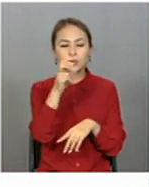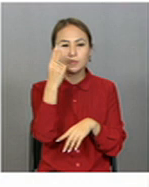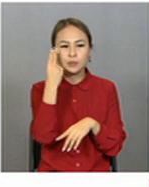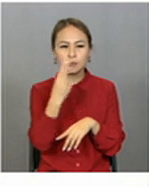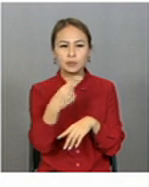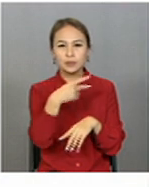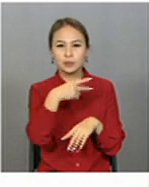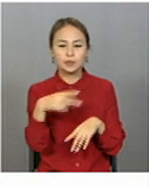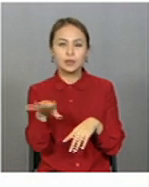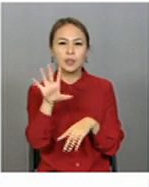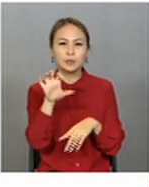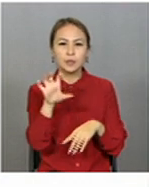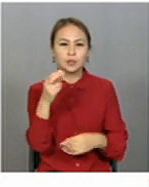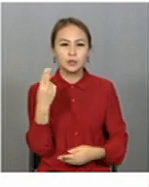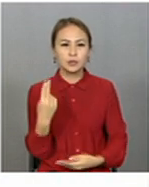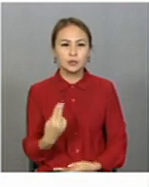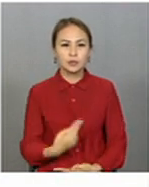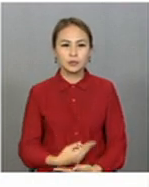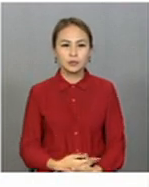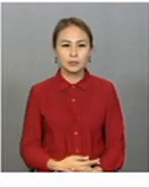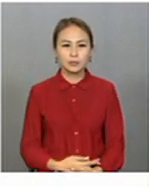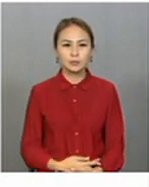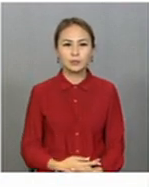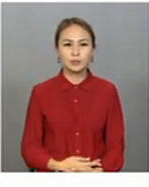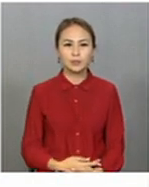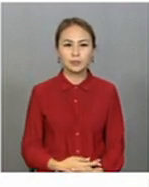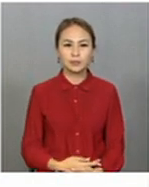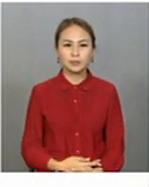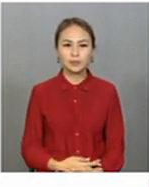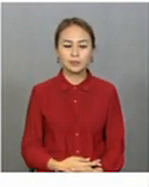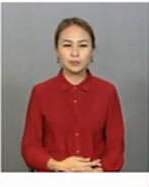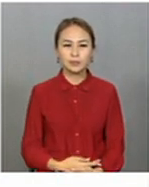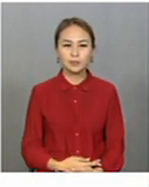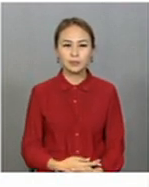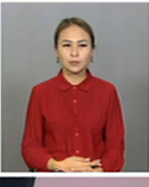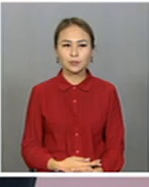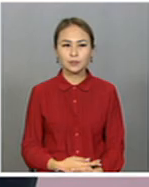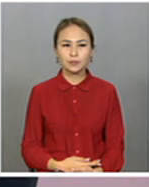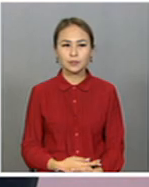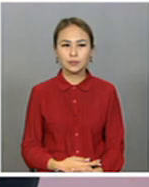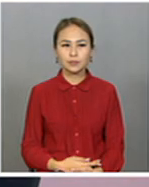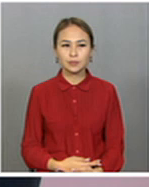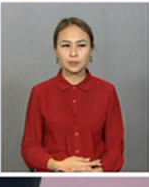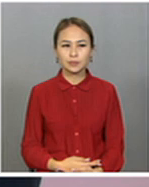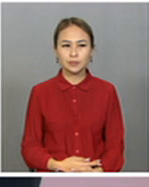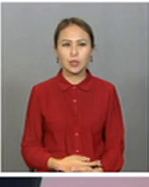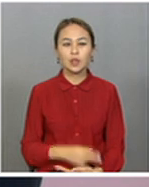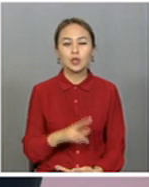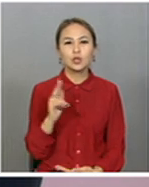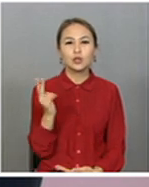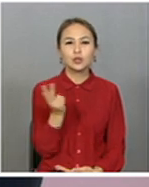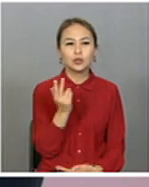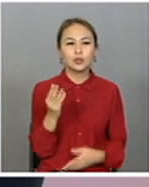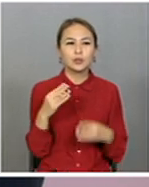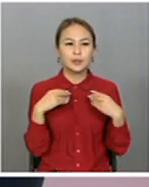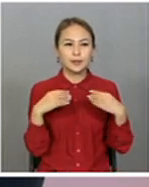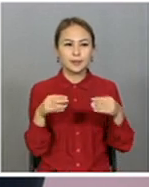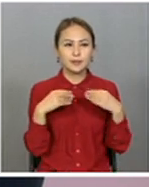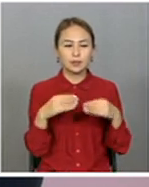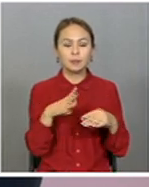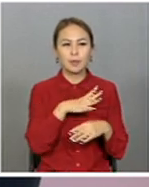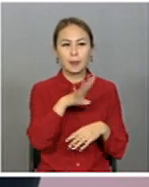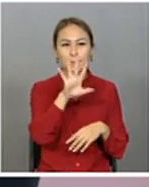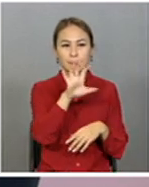қосындысын азайтқанда 500 центнер болады. Жауабы 3-ші егіз алқабынан